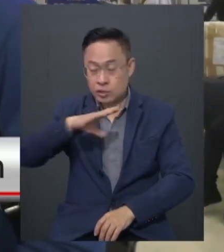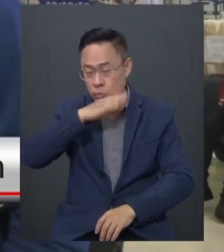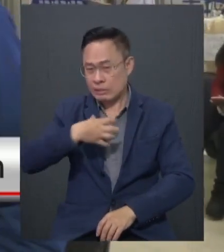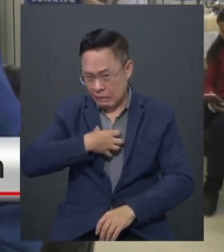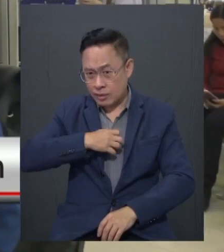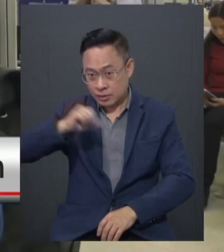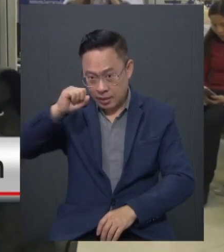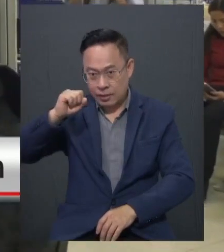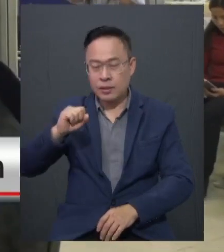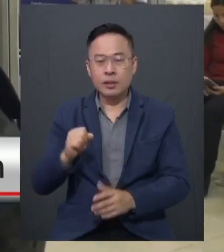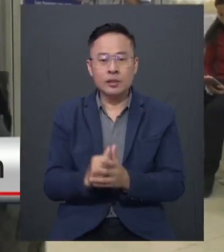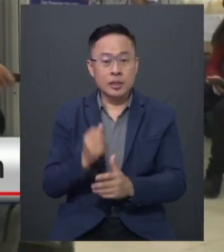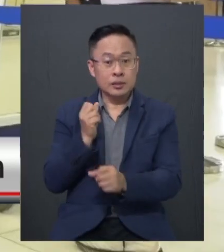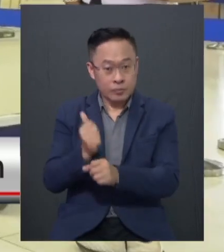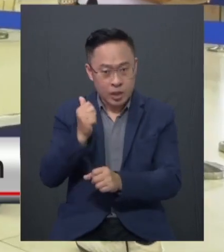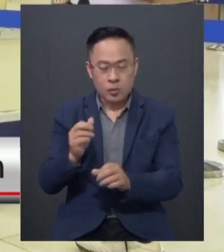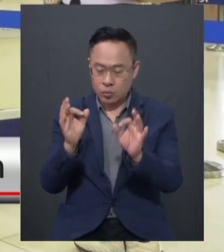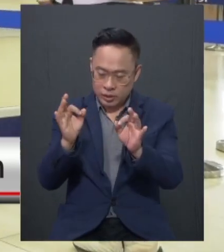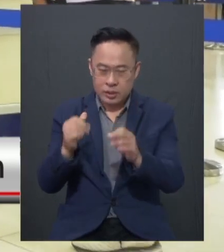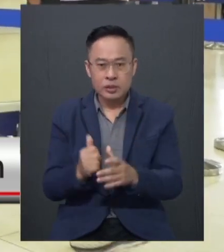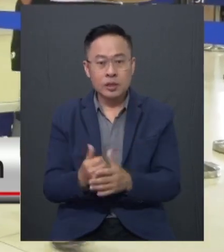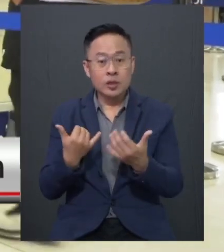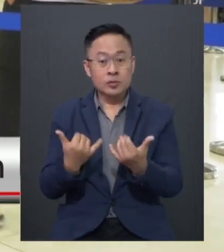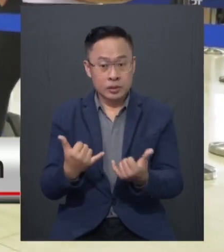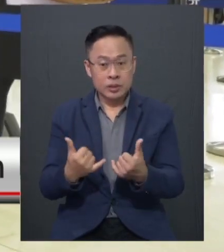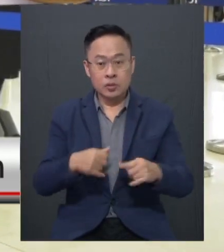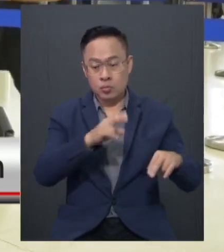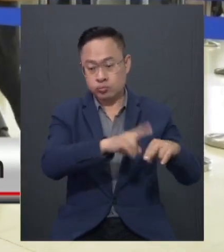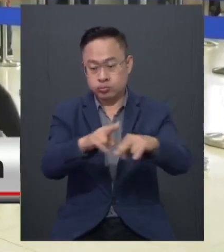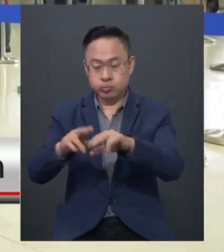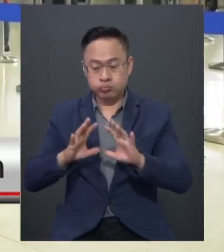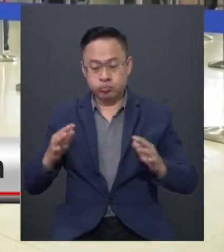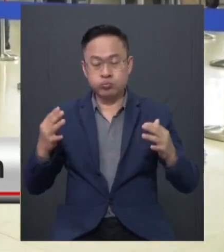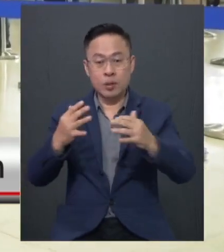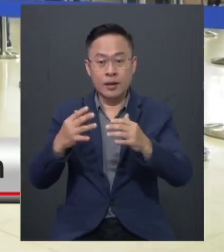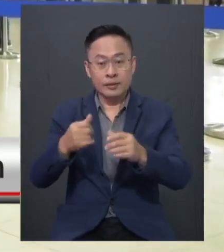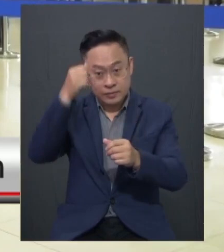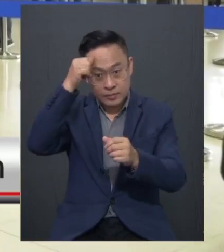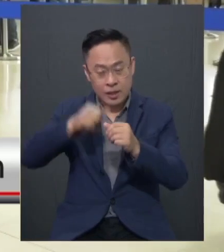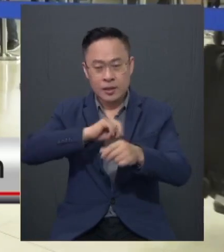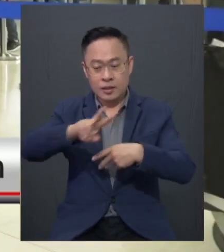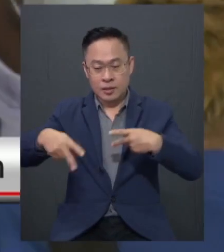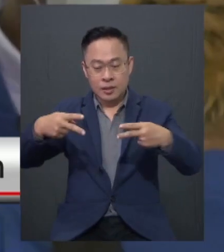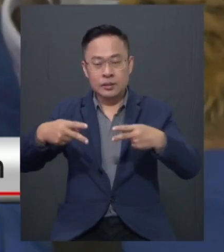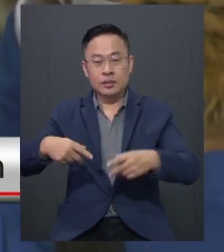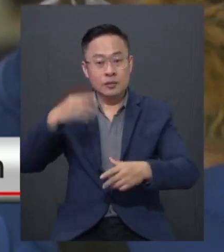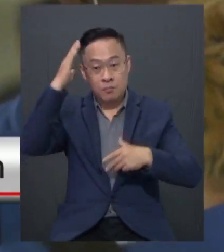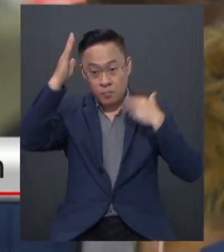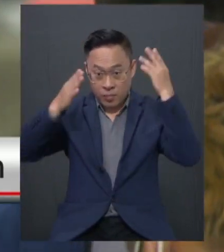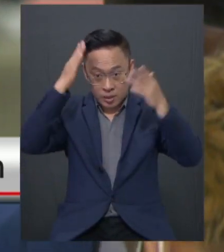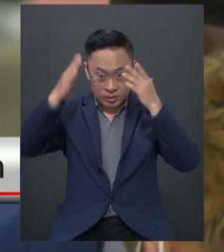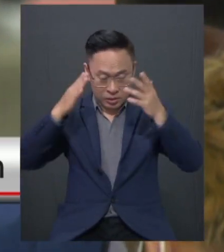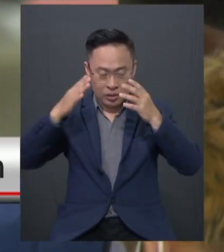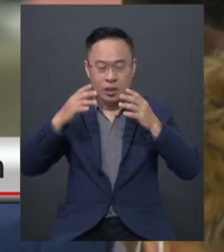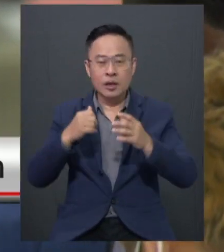และทุกคนเนี่ยได้เห็นแล้วใช่ไหมว่าแฟนบอลทีมชาติไทยของเราเนี่ยยอดเยี่ยมแค่ไหนในเกมรอบรองนัดที่2ที่เข้ามาช่วยกัน